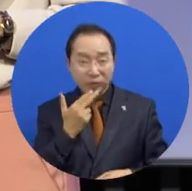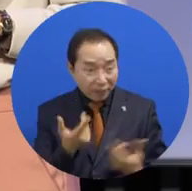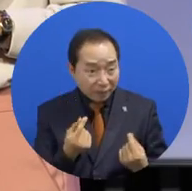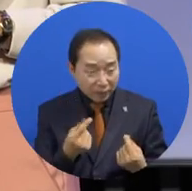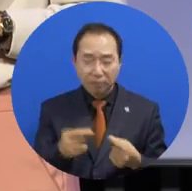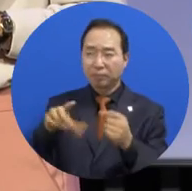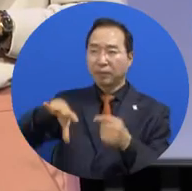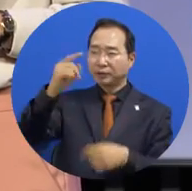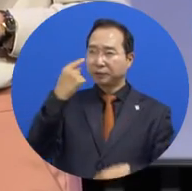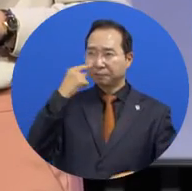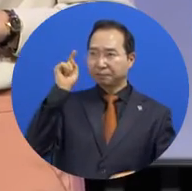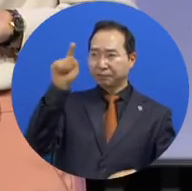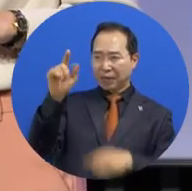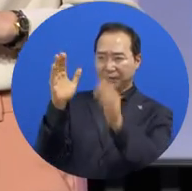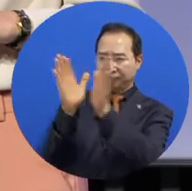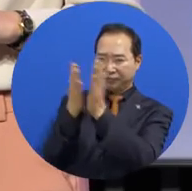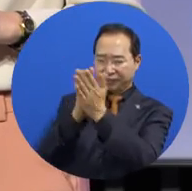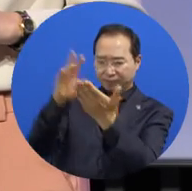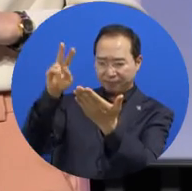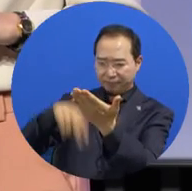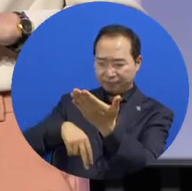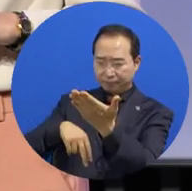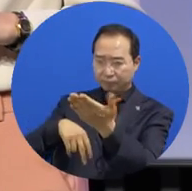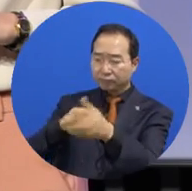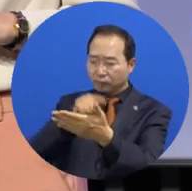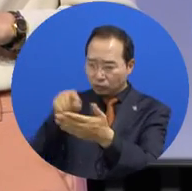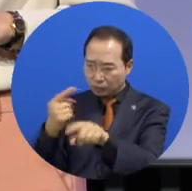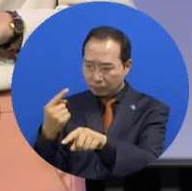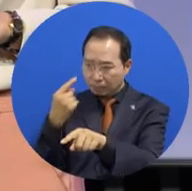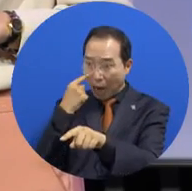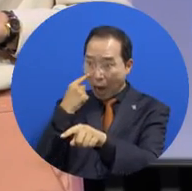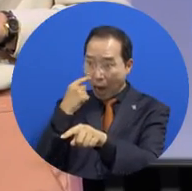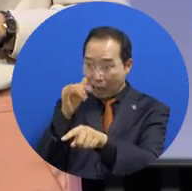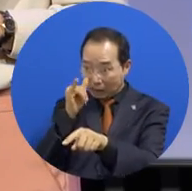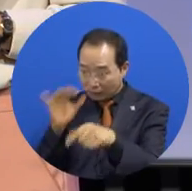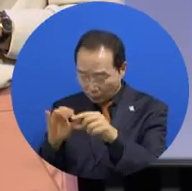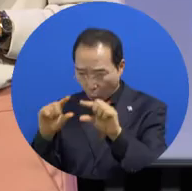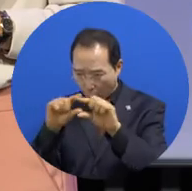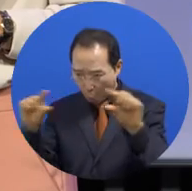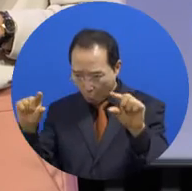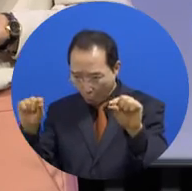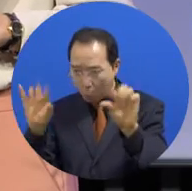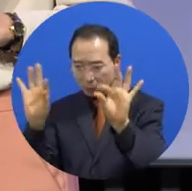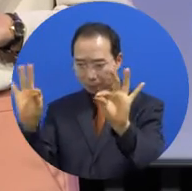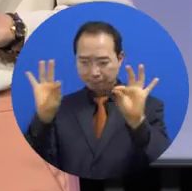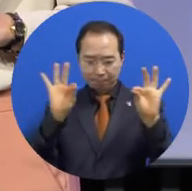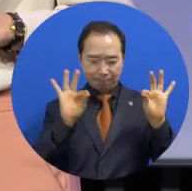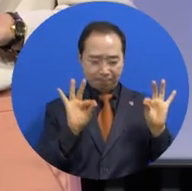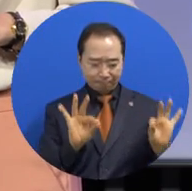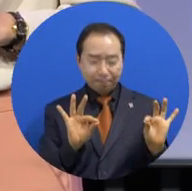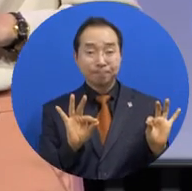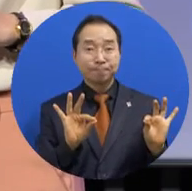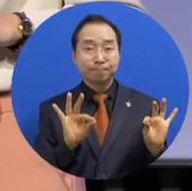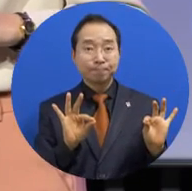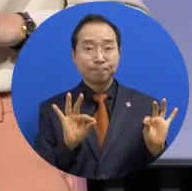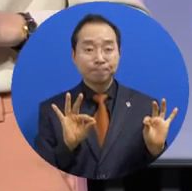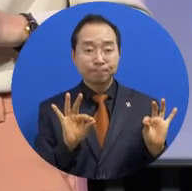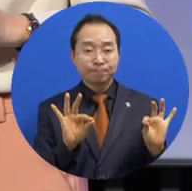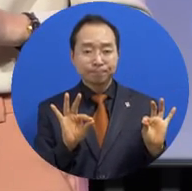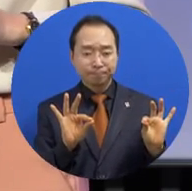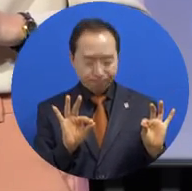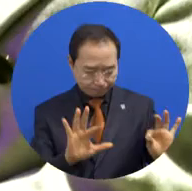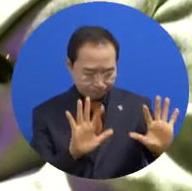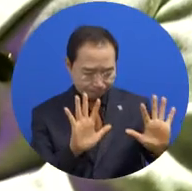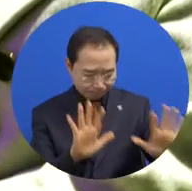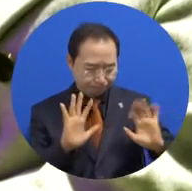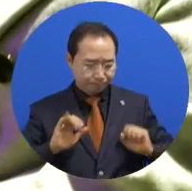관계된 어떤 책을 읽고 그 중에서 눈에 딱 들어오는 문장 하나든 뭐 한 단락이든 그거를 딱 선택하는